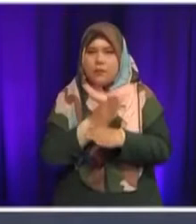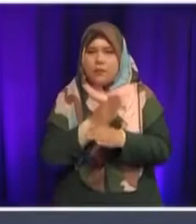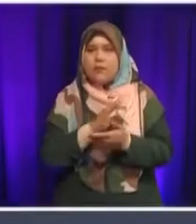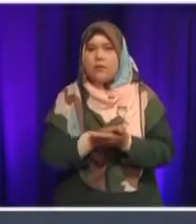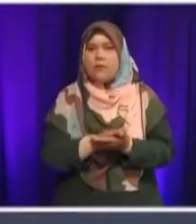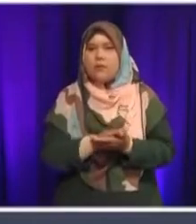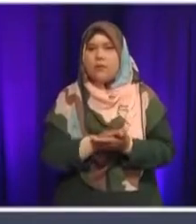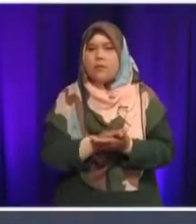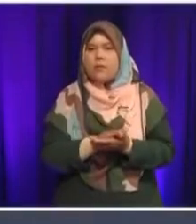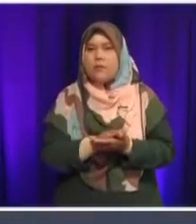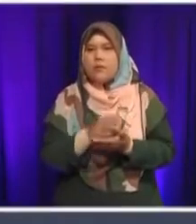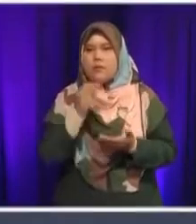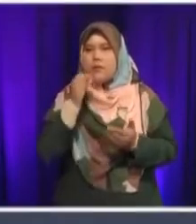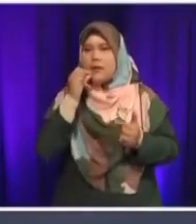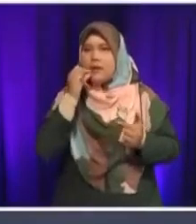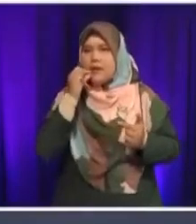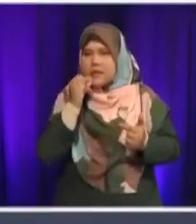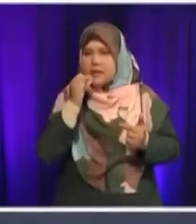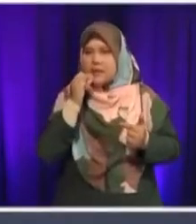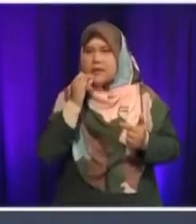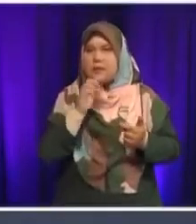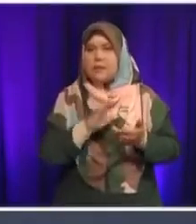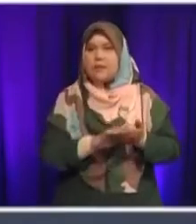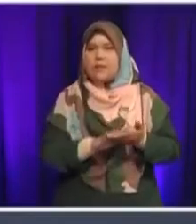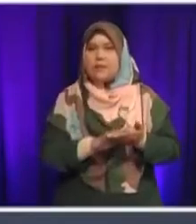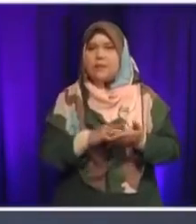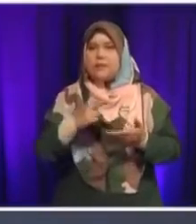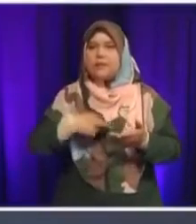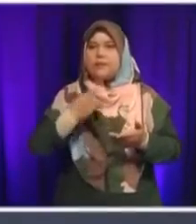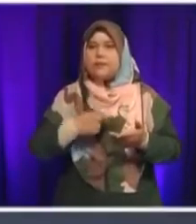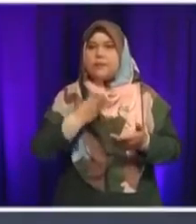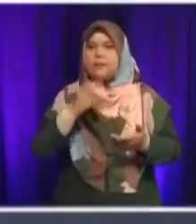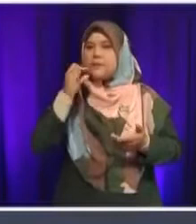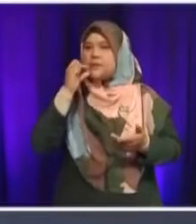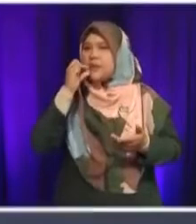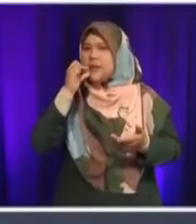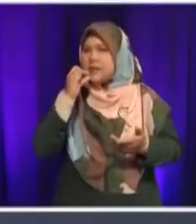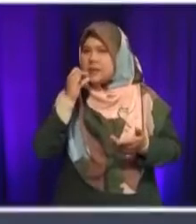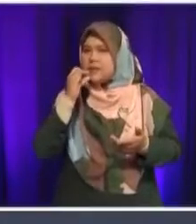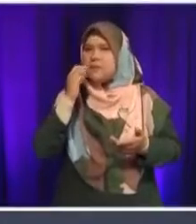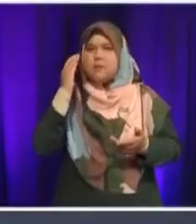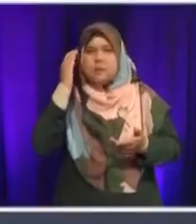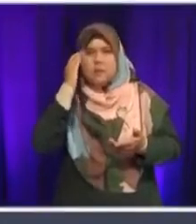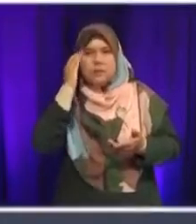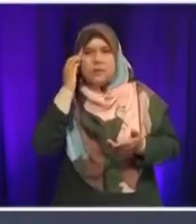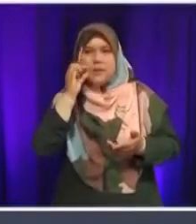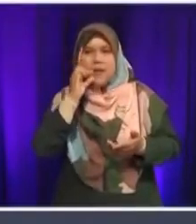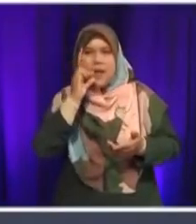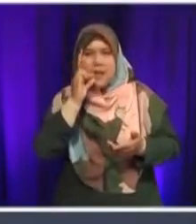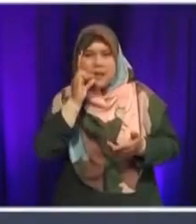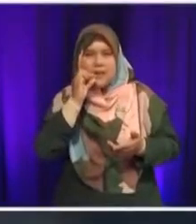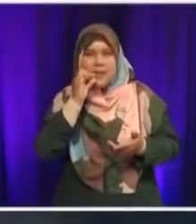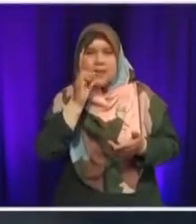adalah gigit gigit kemudian generasi gigi dan bau-bau txt cokelat macam